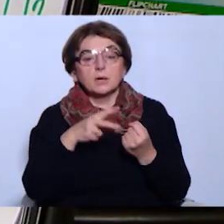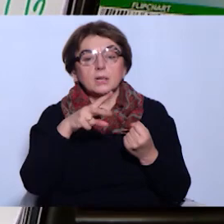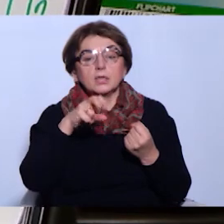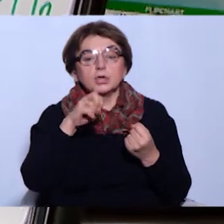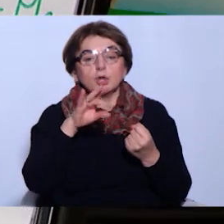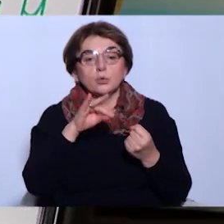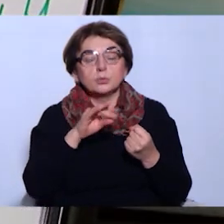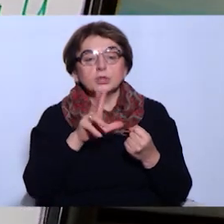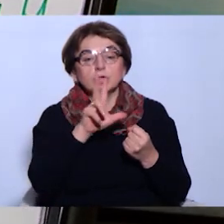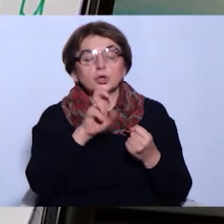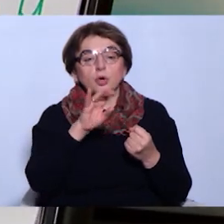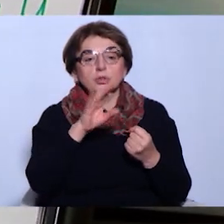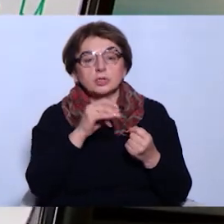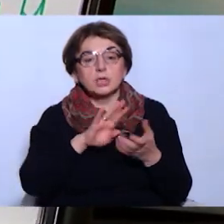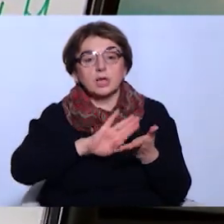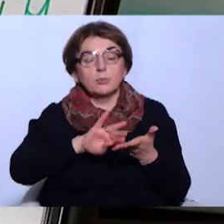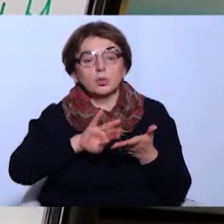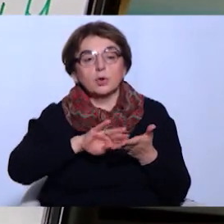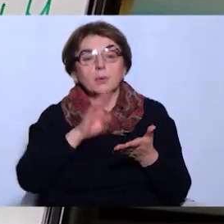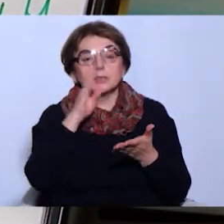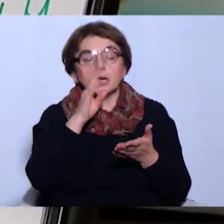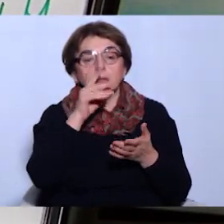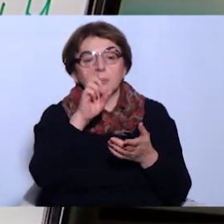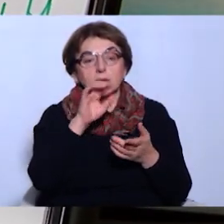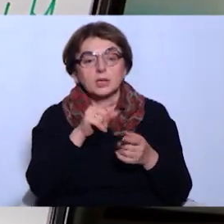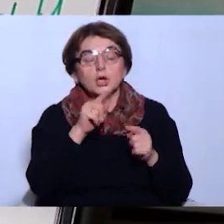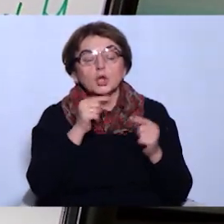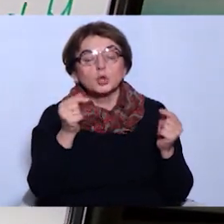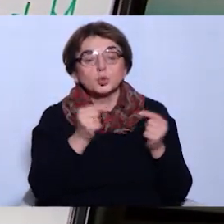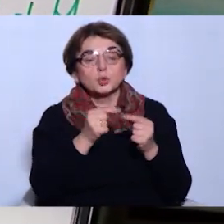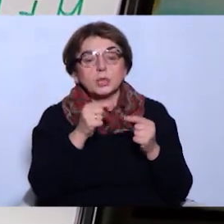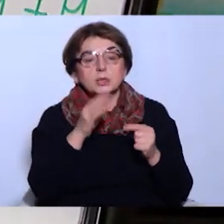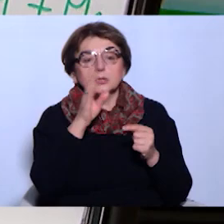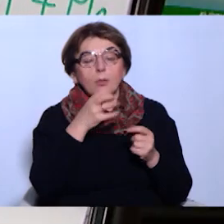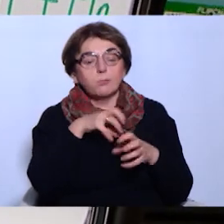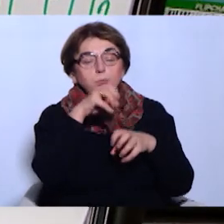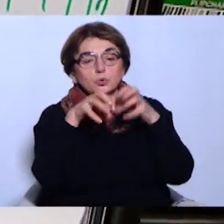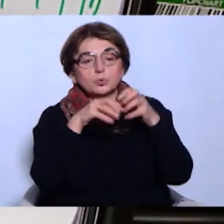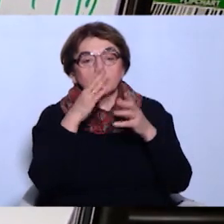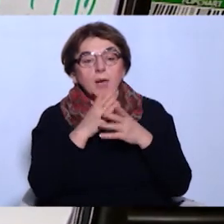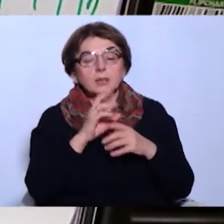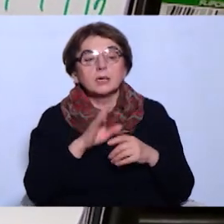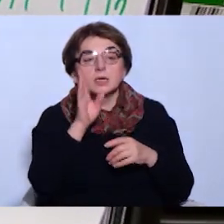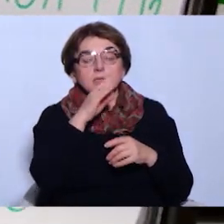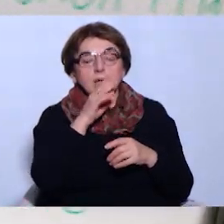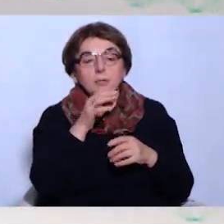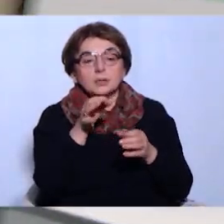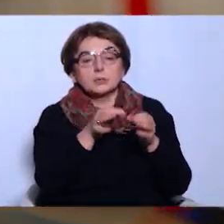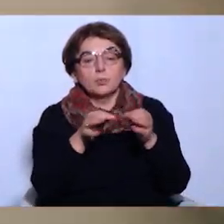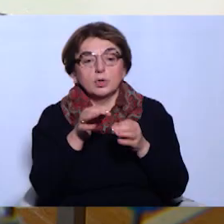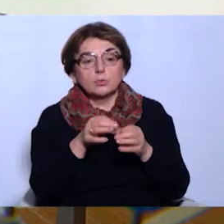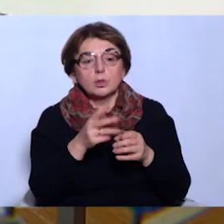მიიღება ლითიუმის ჰიდროქსიდი და ასევე გამოიყოფა წყალბადი. Სწორედ ეს ბუშტუკები არის ამ შემთხვევაში წყალბადის